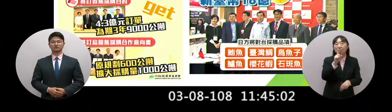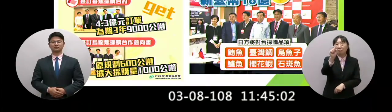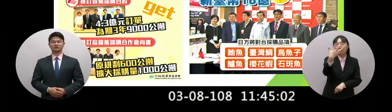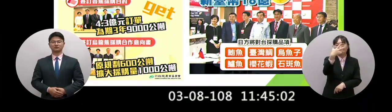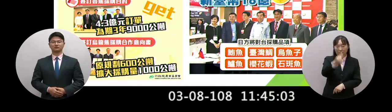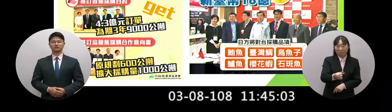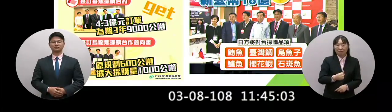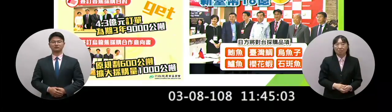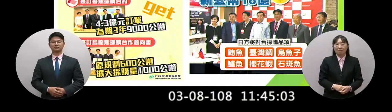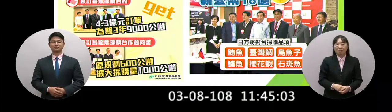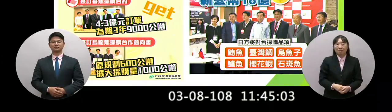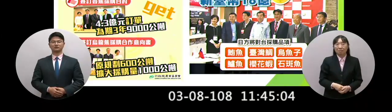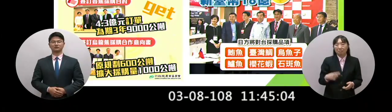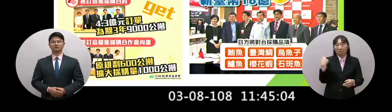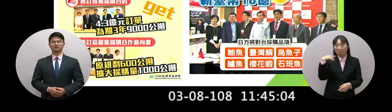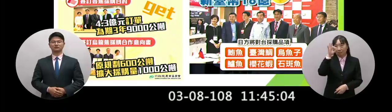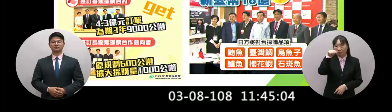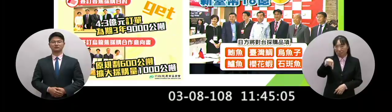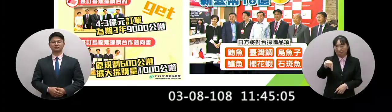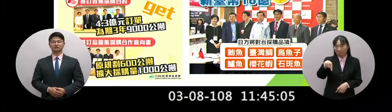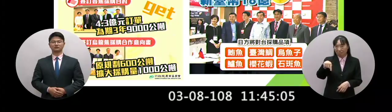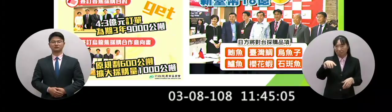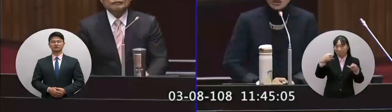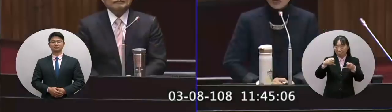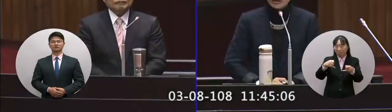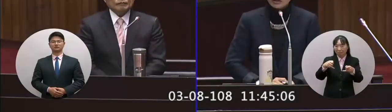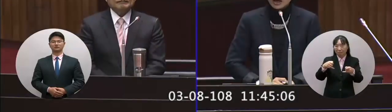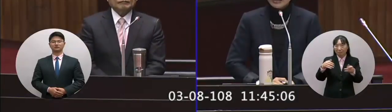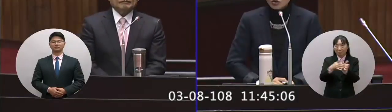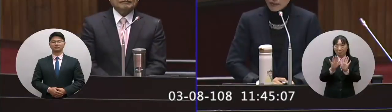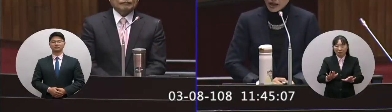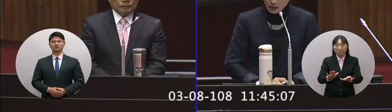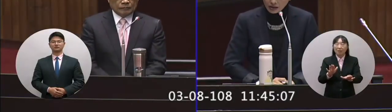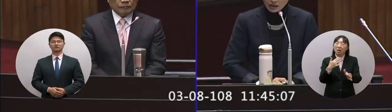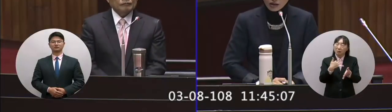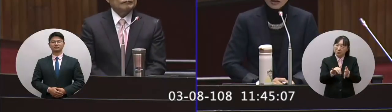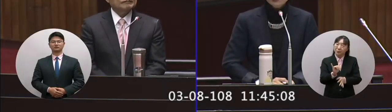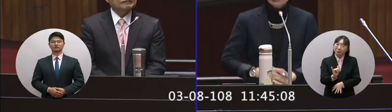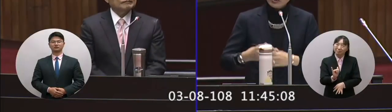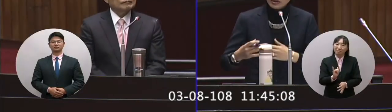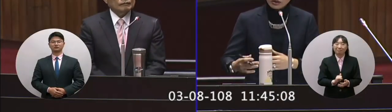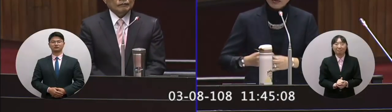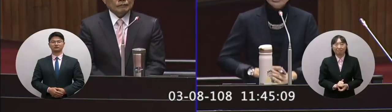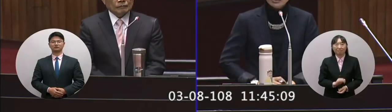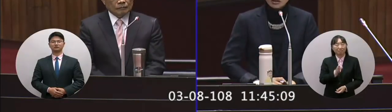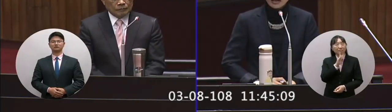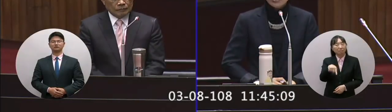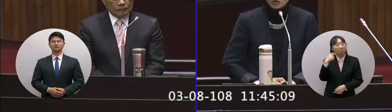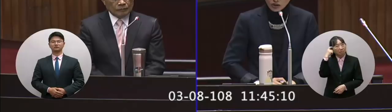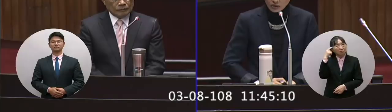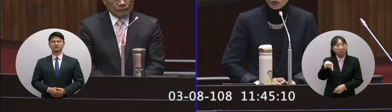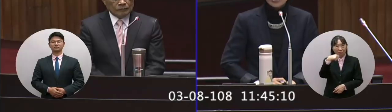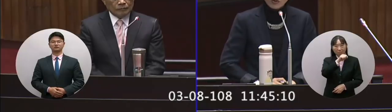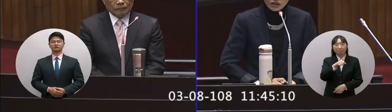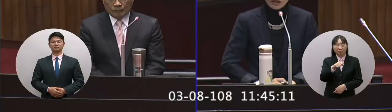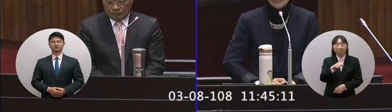整体来讲，我们昨天看到了这个成果，觉得到目前为止还算满意。但是我认为台湾其实还有